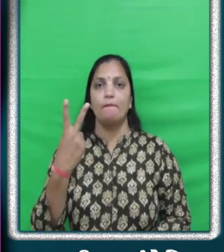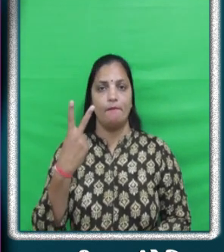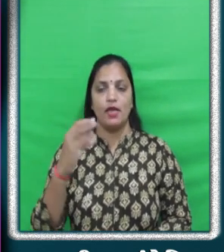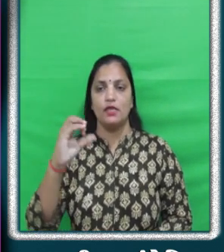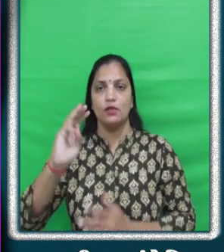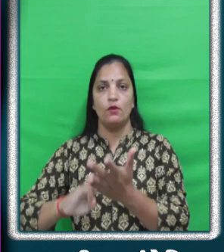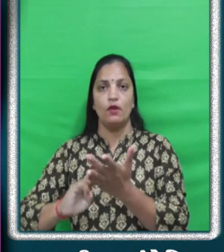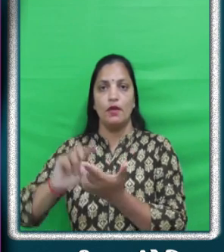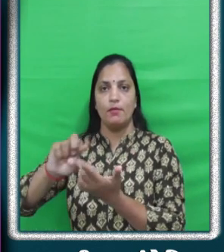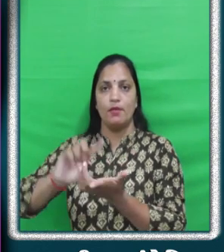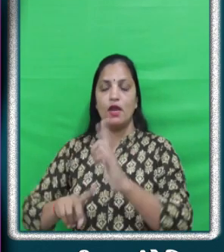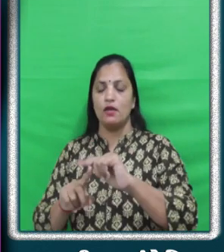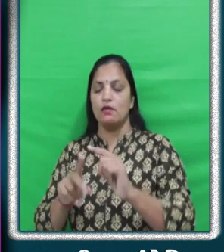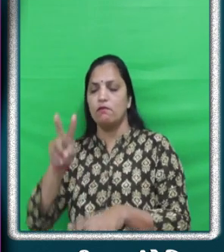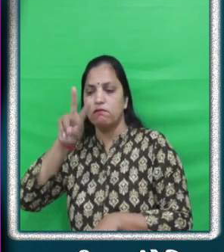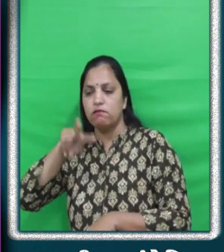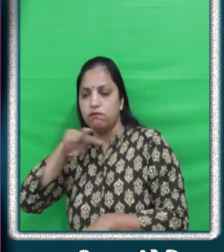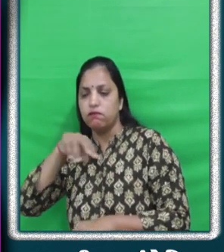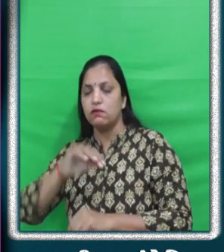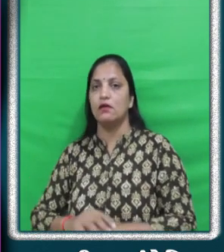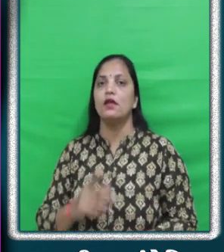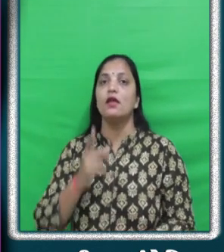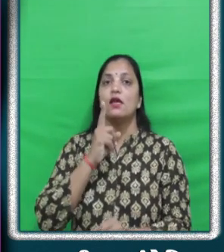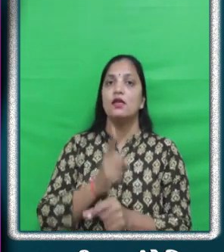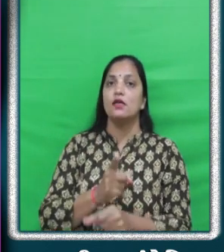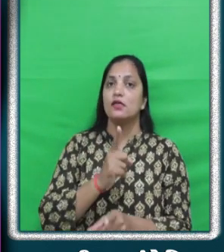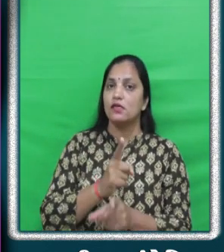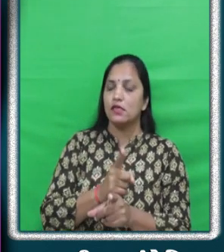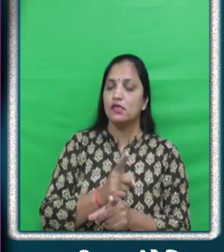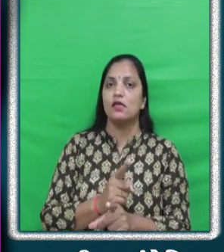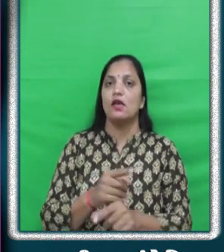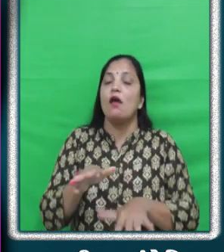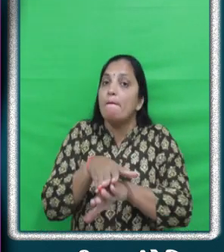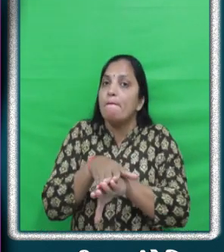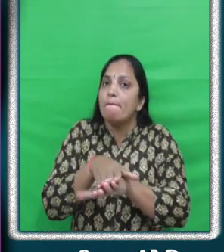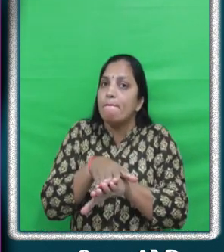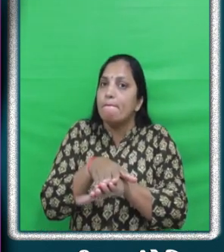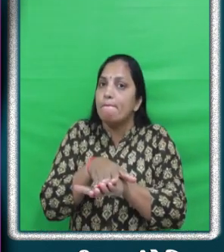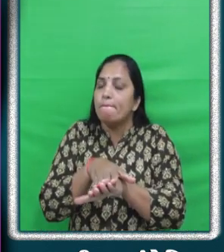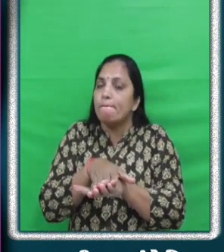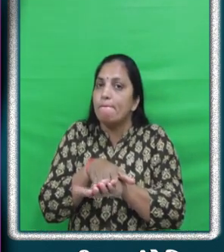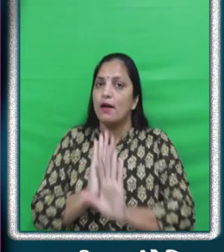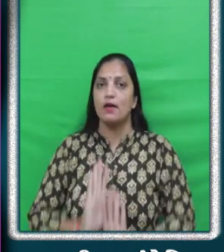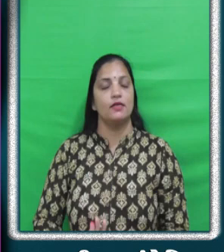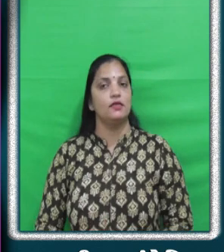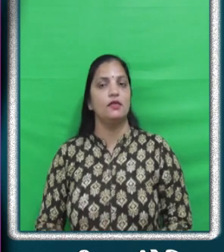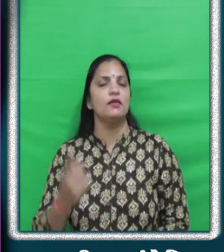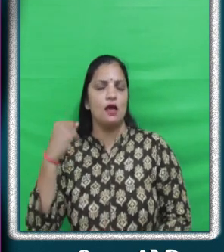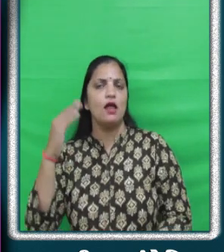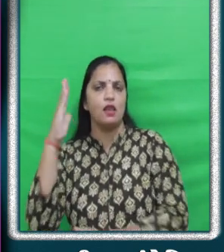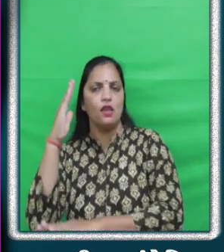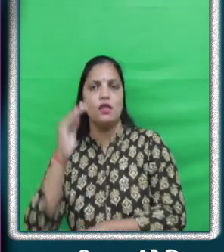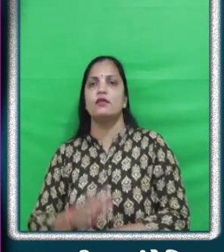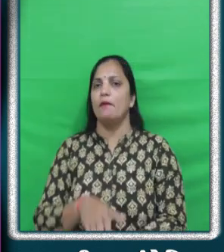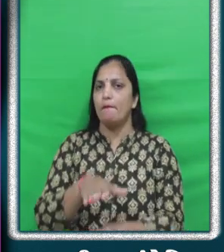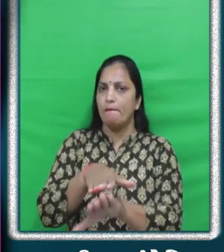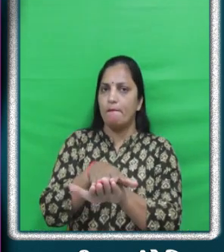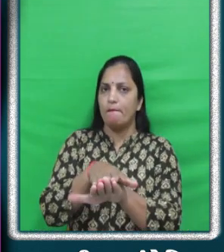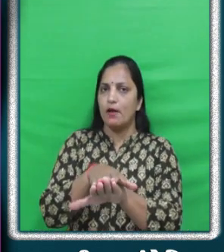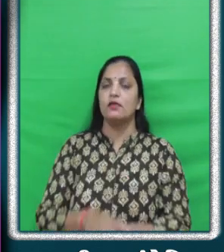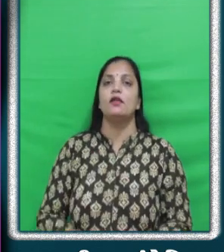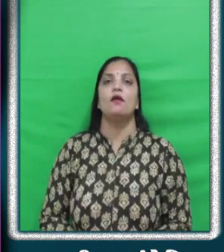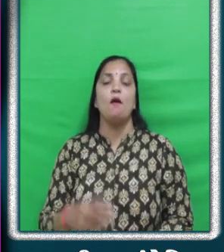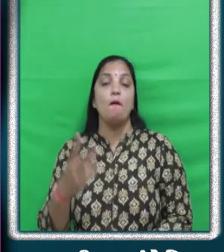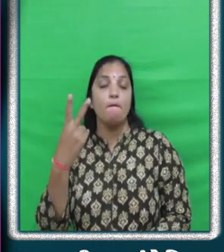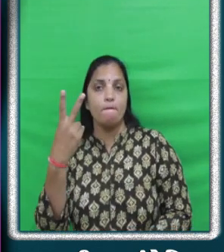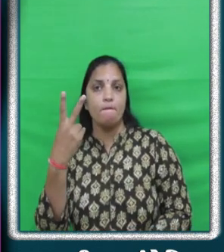મેં બે એવી કમેન્ટ વાંચી કે ટીચર માછલી જે છે, કાલે જે સેશનમાં ભણાવ્યું હતું માછલીમાં